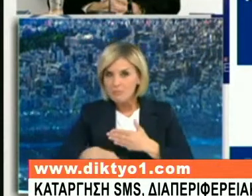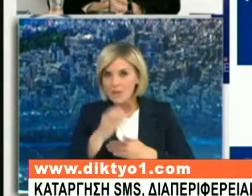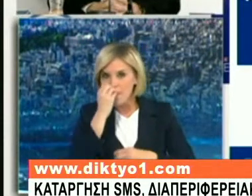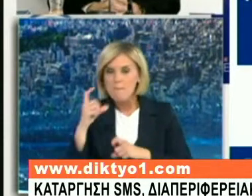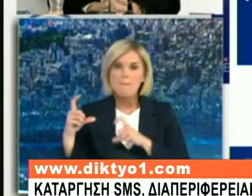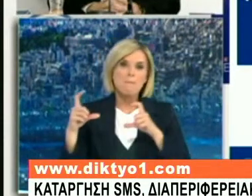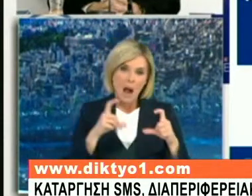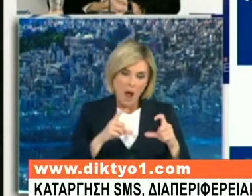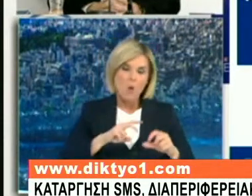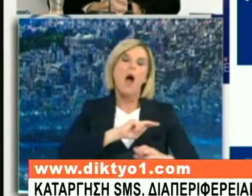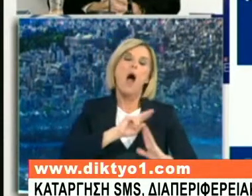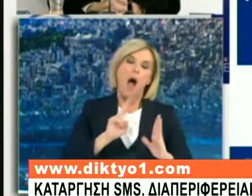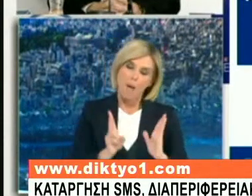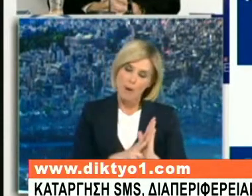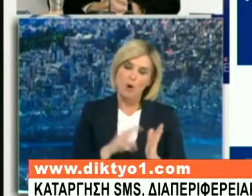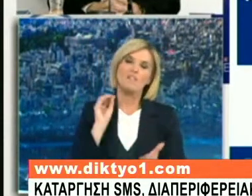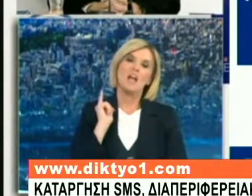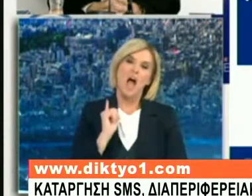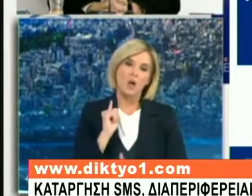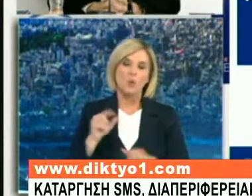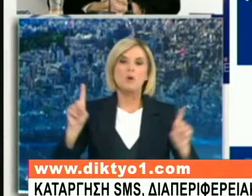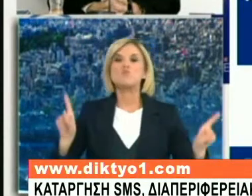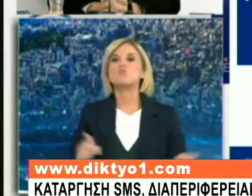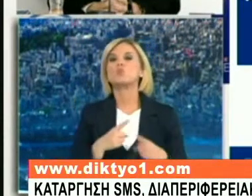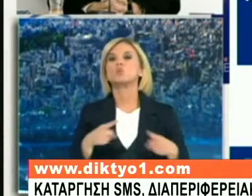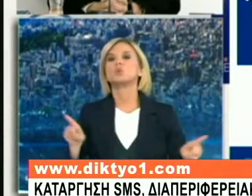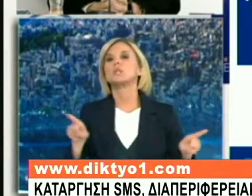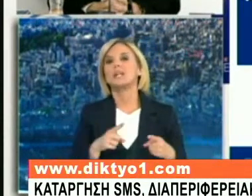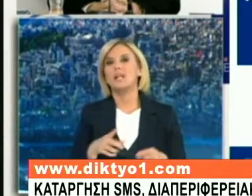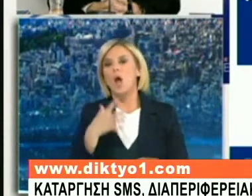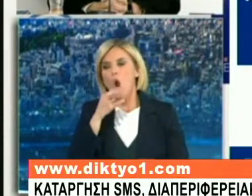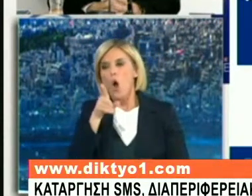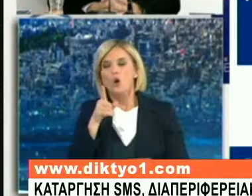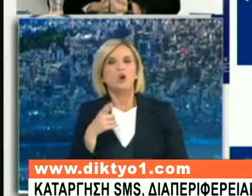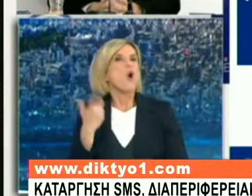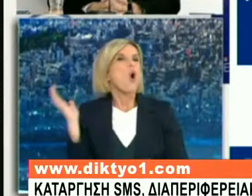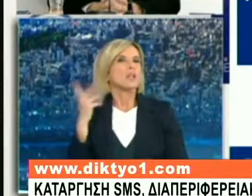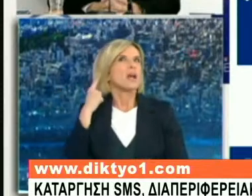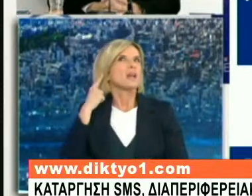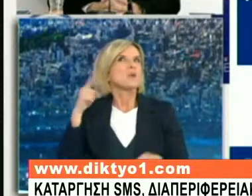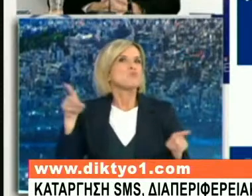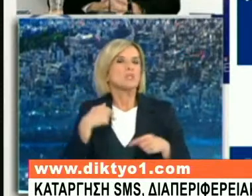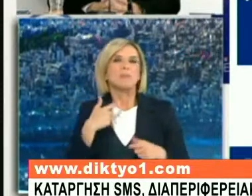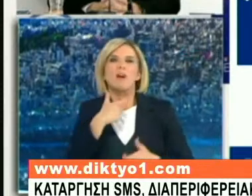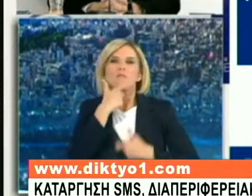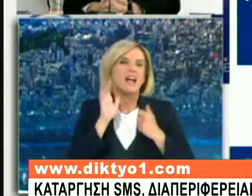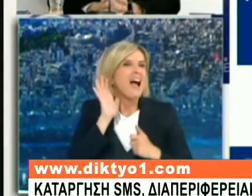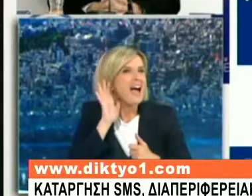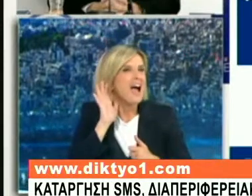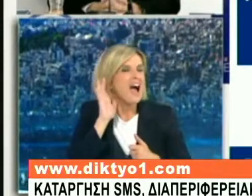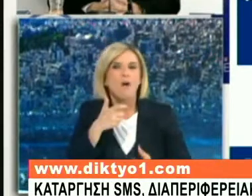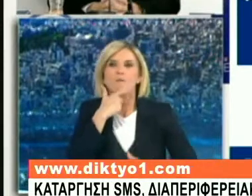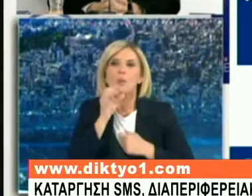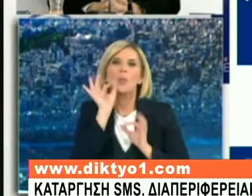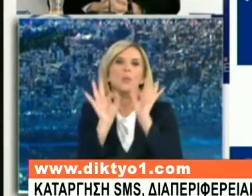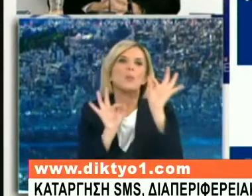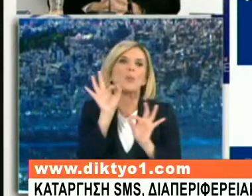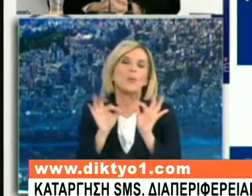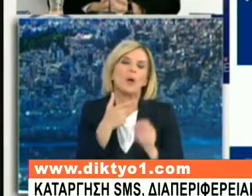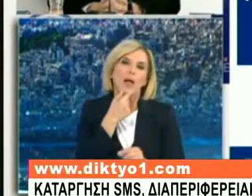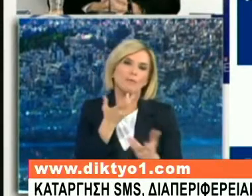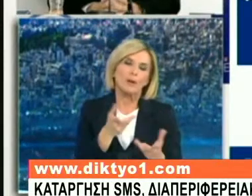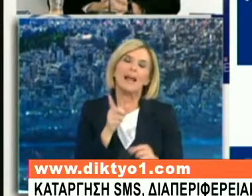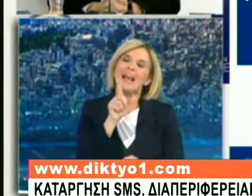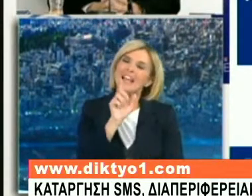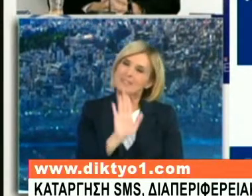ζωντανής μουσικής στα καταστήματα εστίασης, καθώς μας αναγκάζει να φωνάζουμε περισσότερο και να εκτοξεύουμε πιθανώς μολυσματικά στα γονίδια. Είναι μια μικρή θυσία